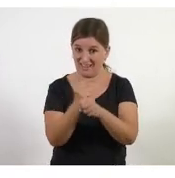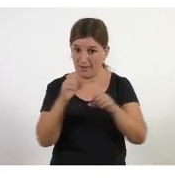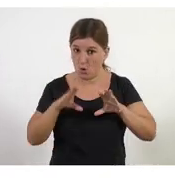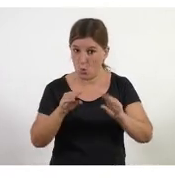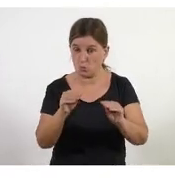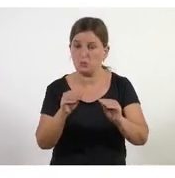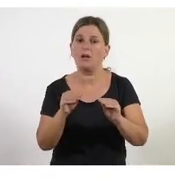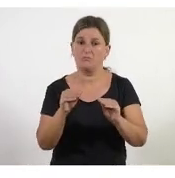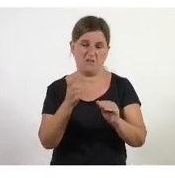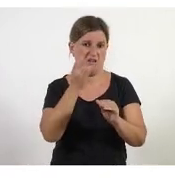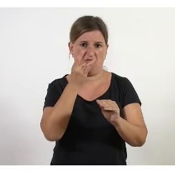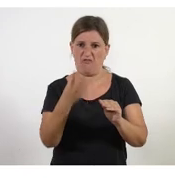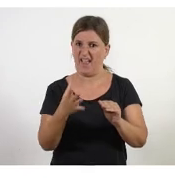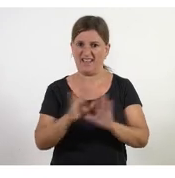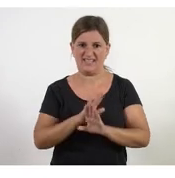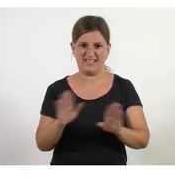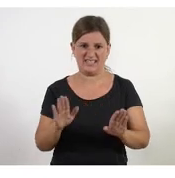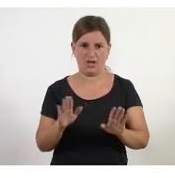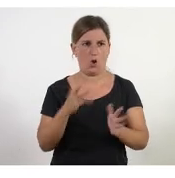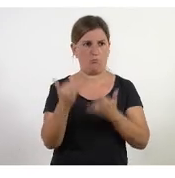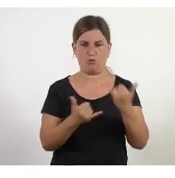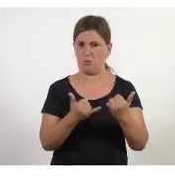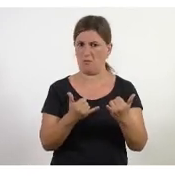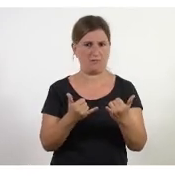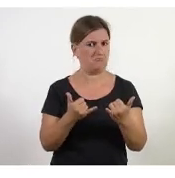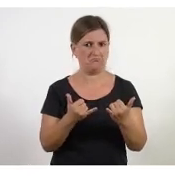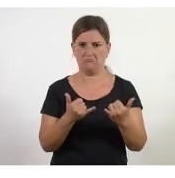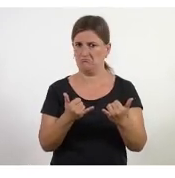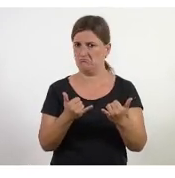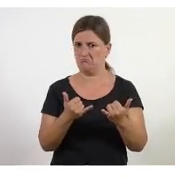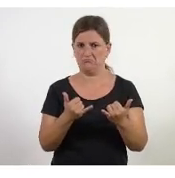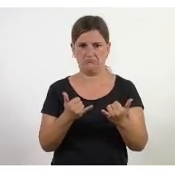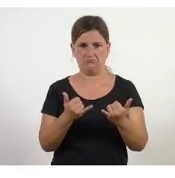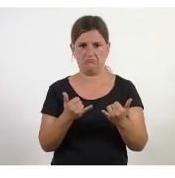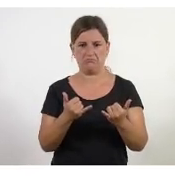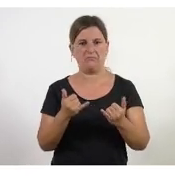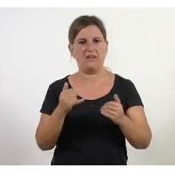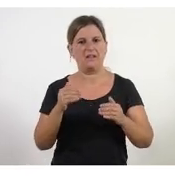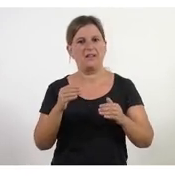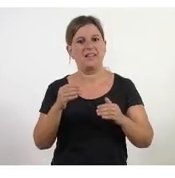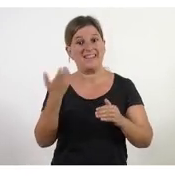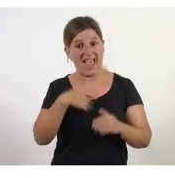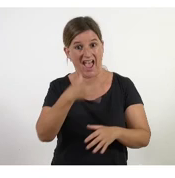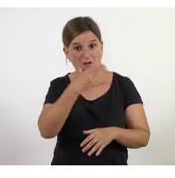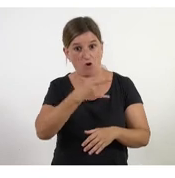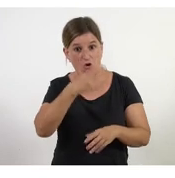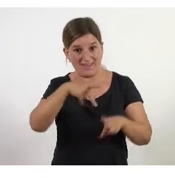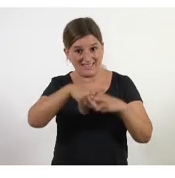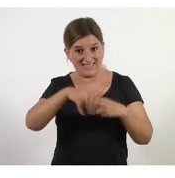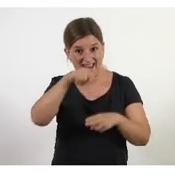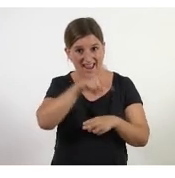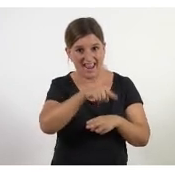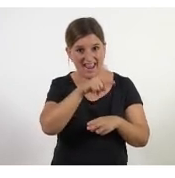relativament fàcil. No representa un problema. El punt de conèixer l'eina i,